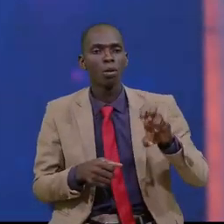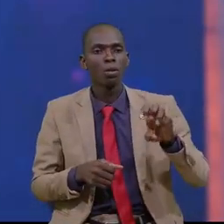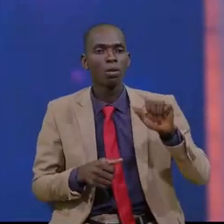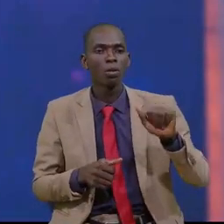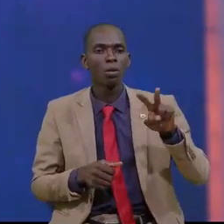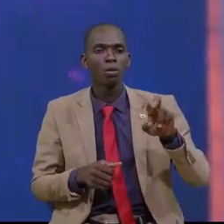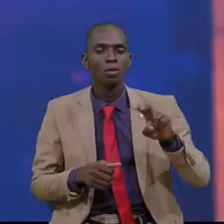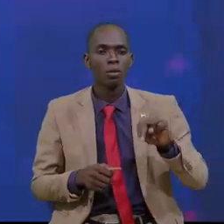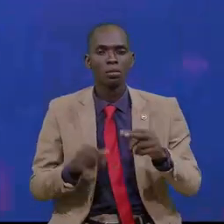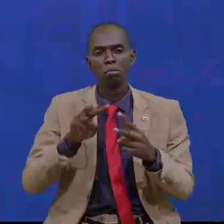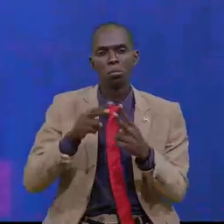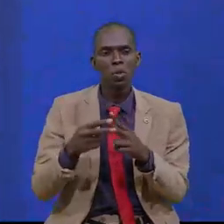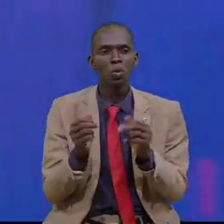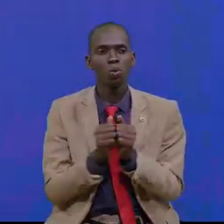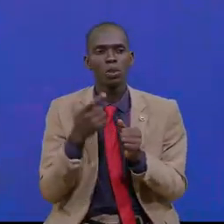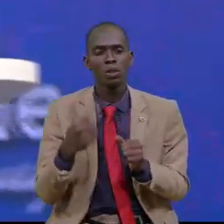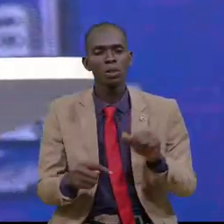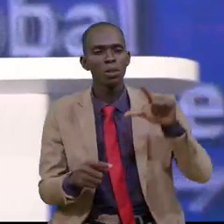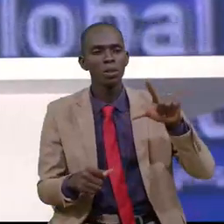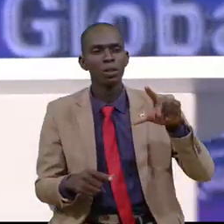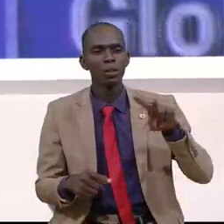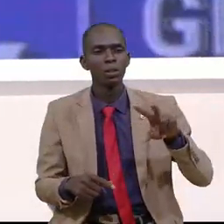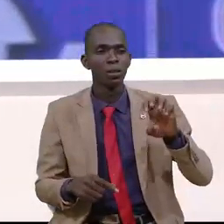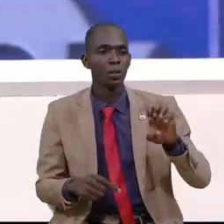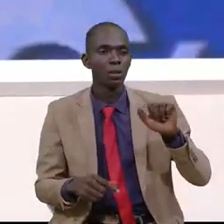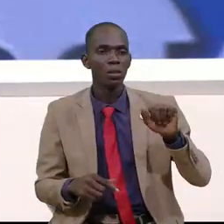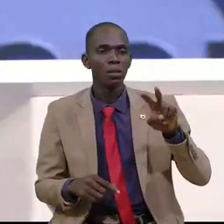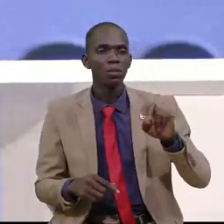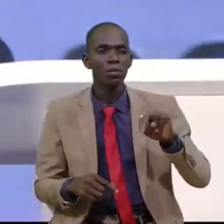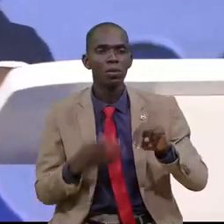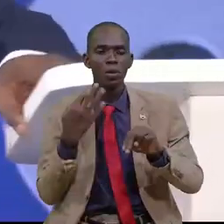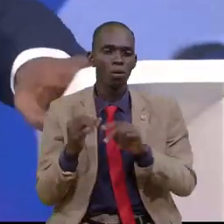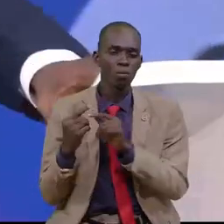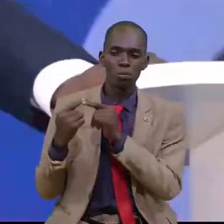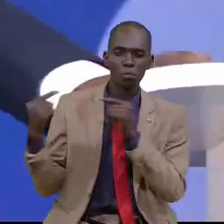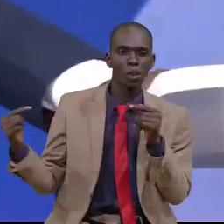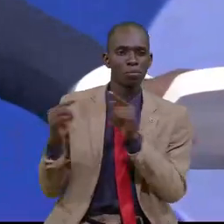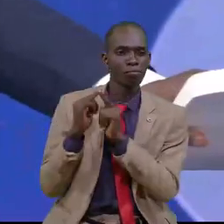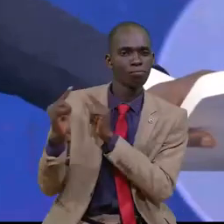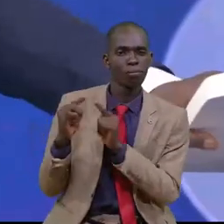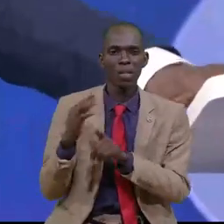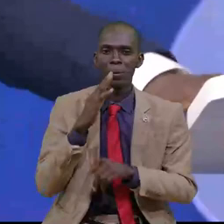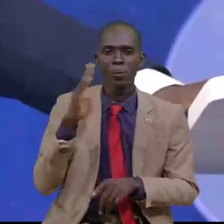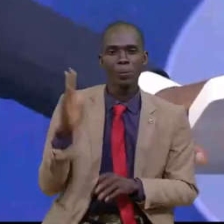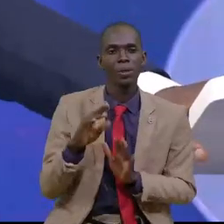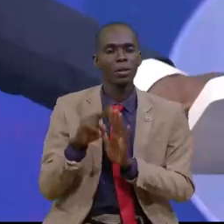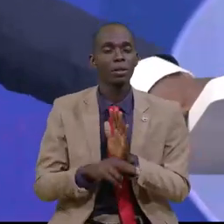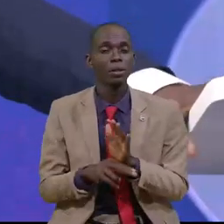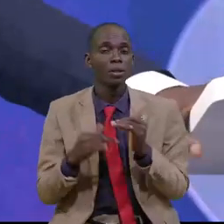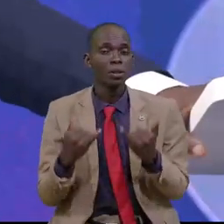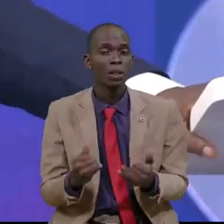mais avec les pains sans levain de la pureté et de la vérité.